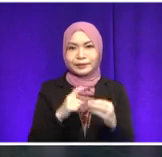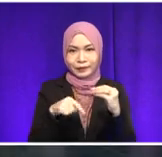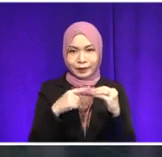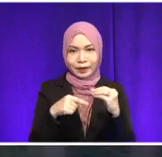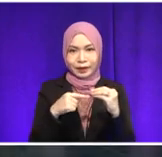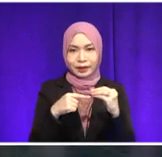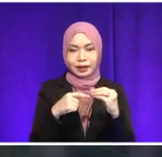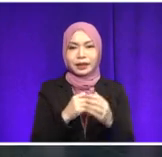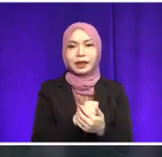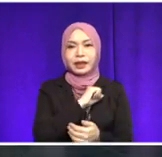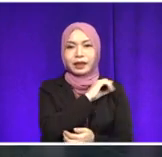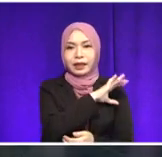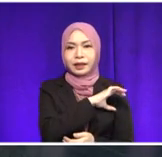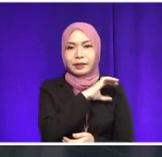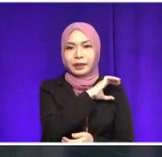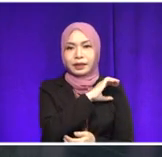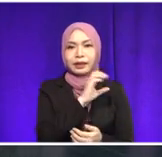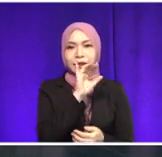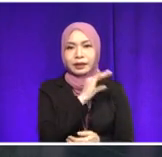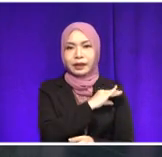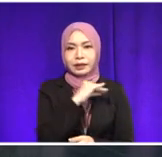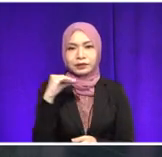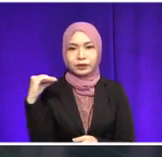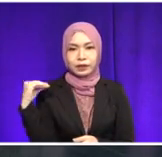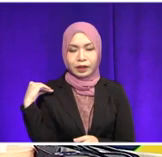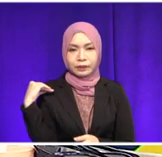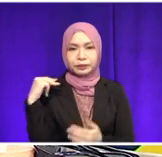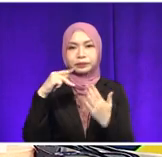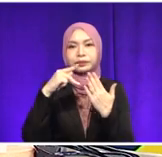gua disediakan satu Charta di situ